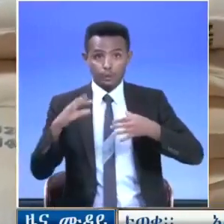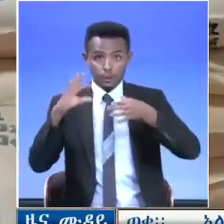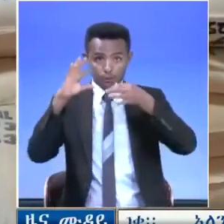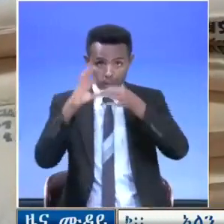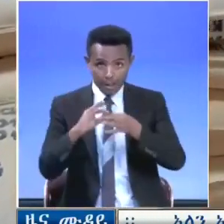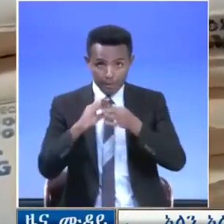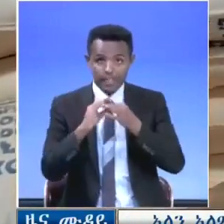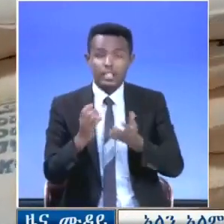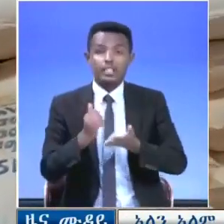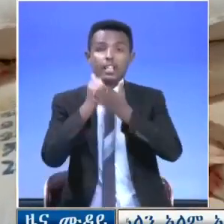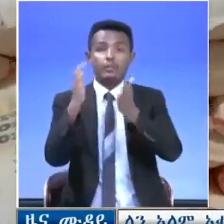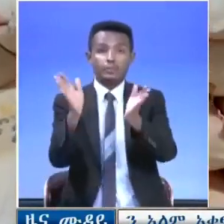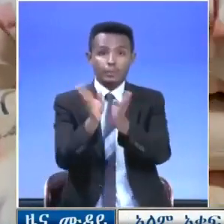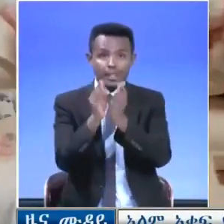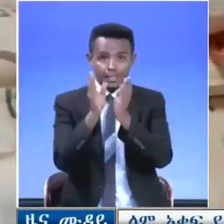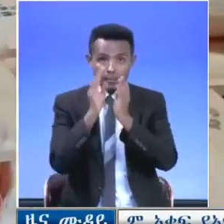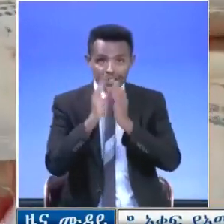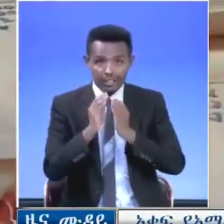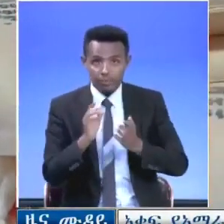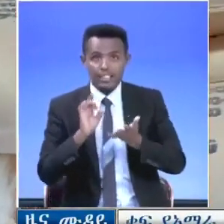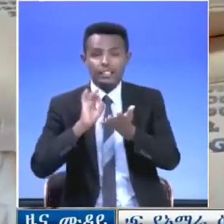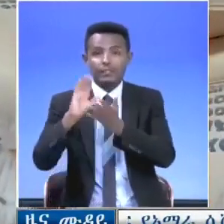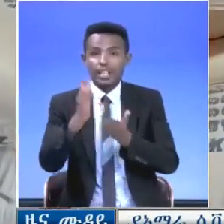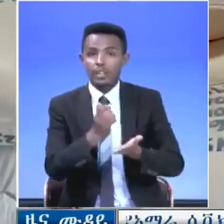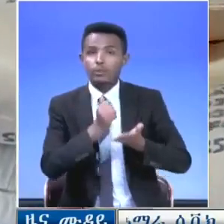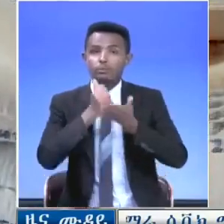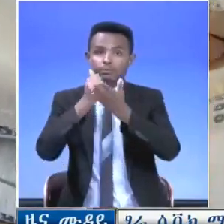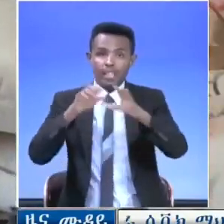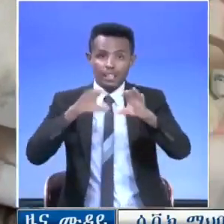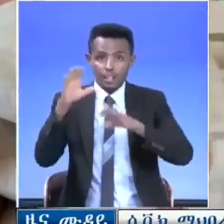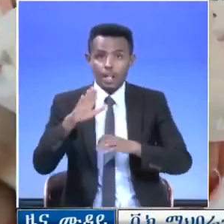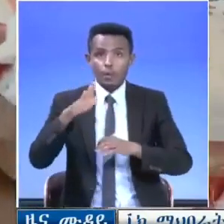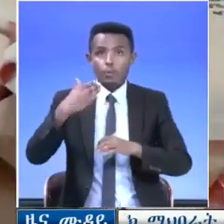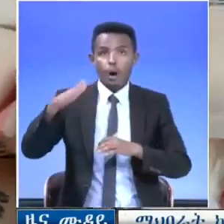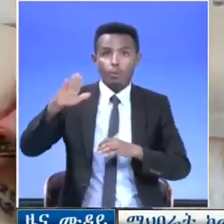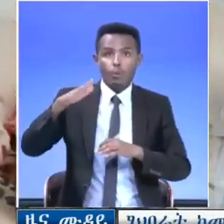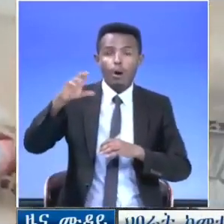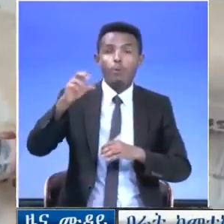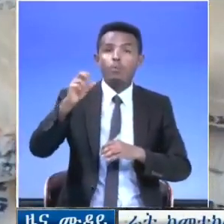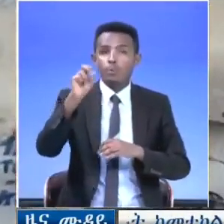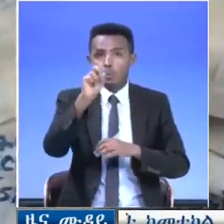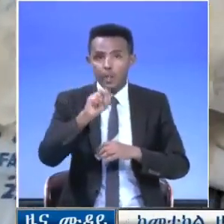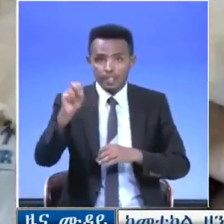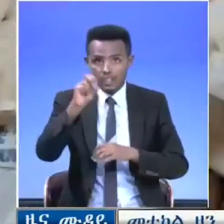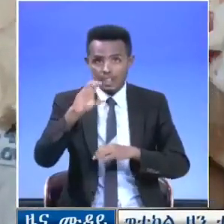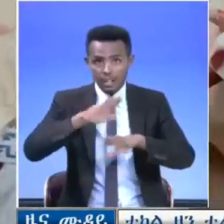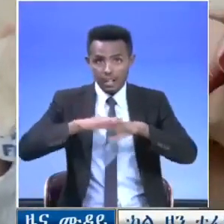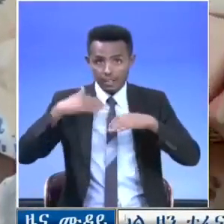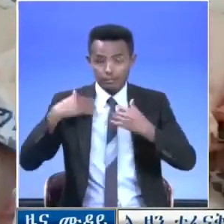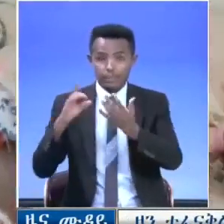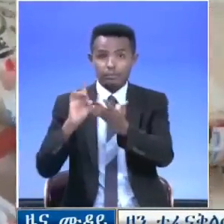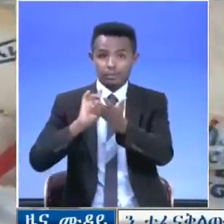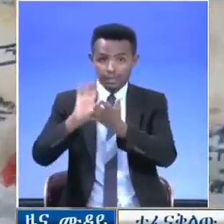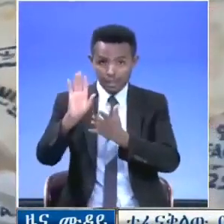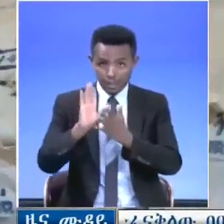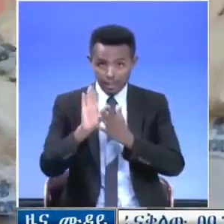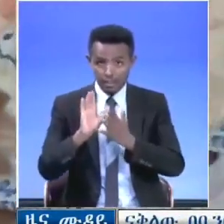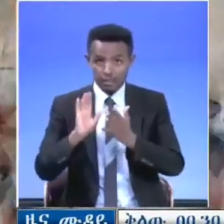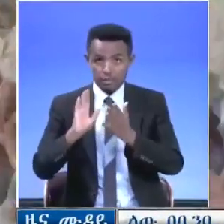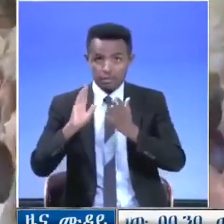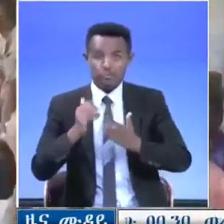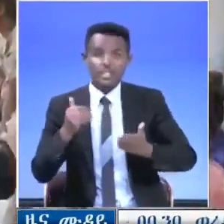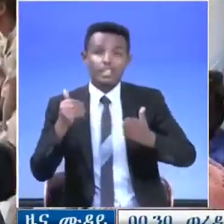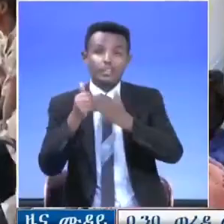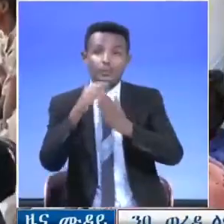ድጋፉን በማሰባሰብ ለተፈናቃዮች አድርሰዋል። ድጋፉ በጓንጎ ወረዳ 3 ቀበሌዎች ከመጠለያ ጣቢያዎች ለሚገኙ ተፈናቃዮች መድረሱን በሀገር